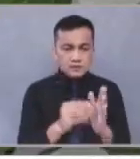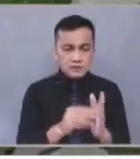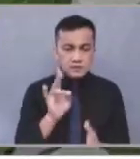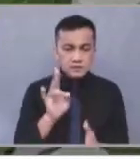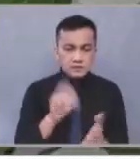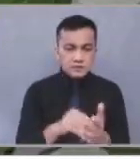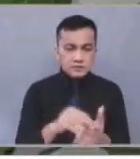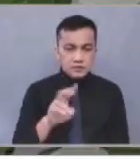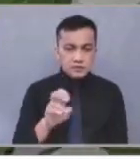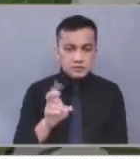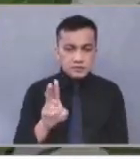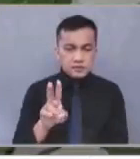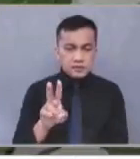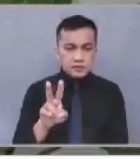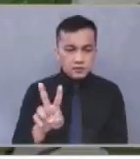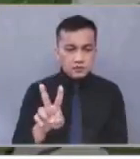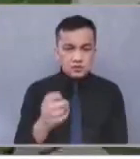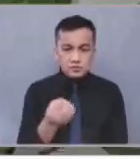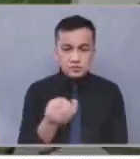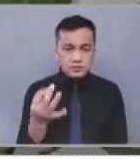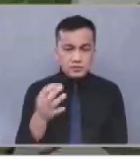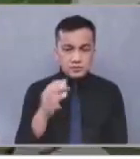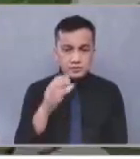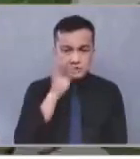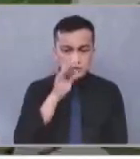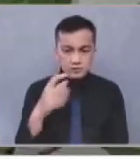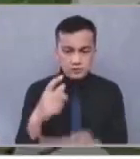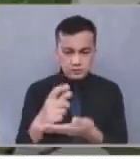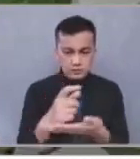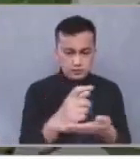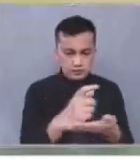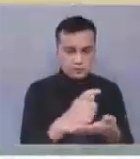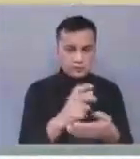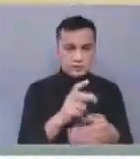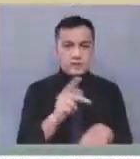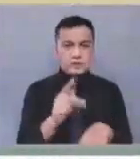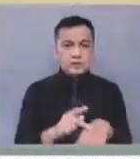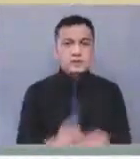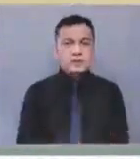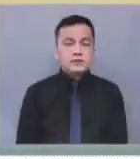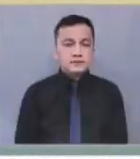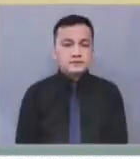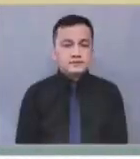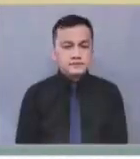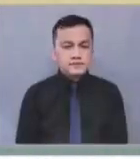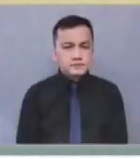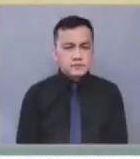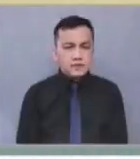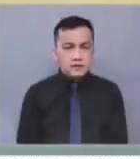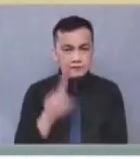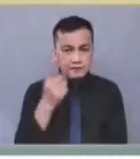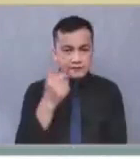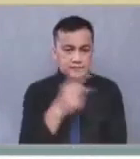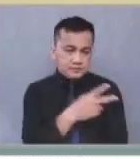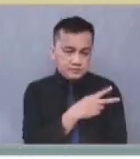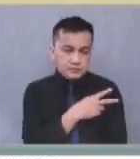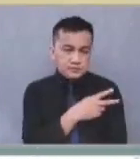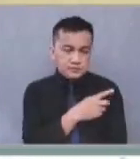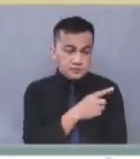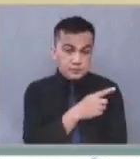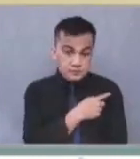89,070,272 ang bilang ng mga Pilipinong naturukan ng bakuna sa buong bansa. Ang mga naturukan sa first dose ay nasa